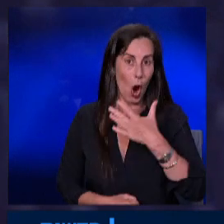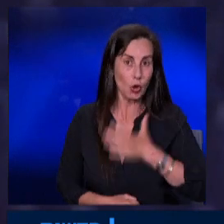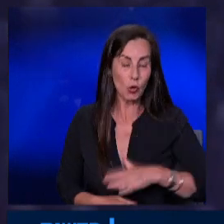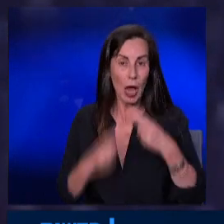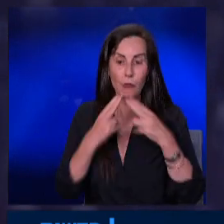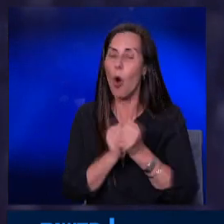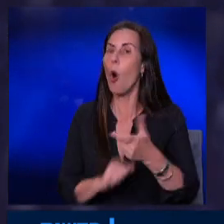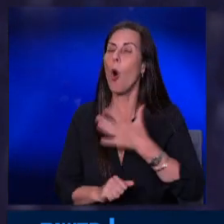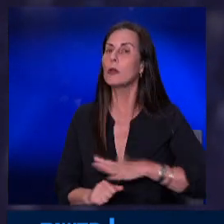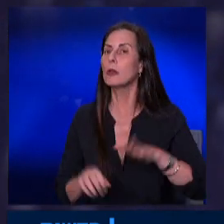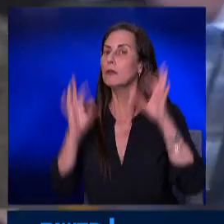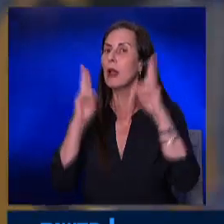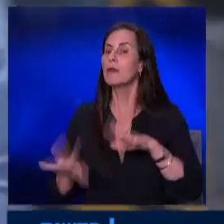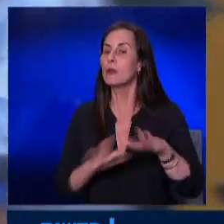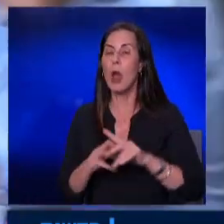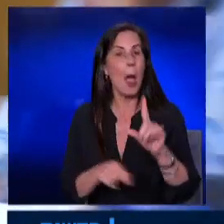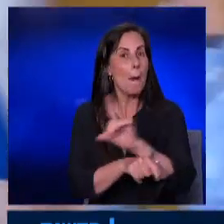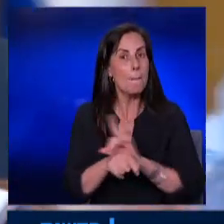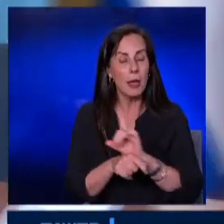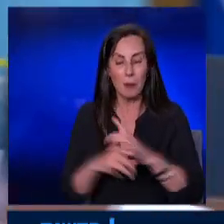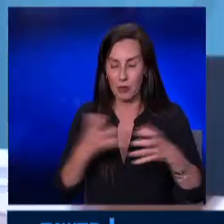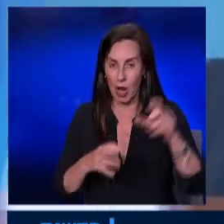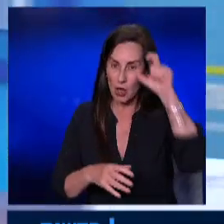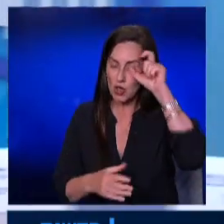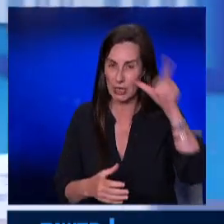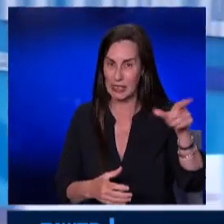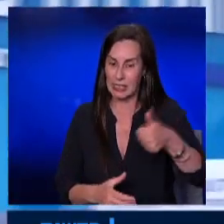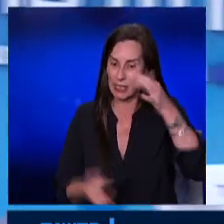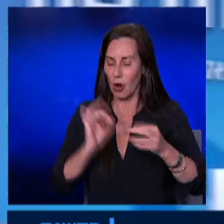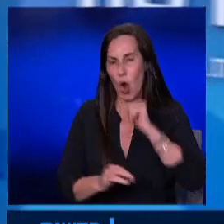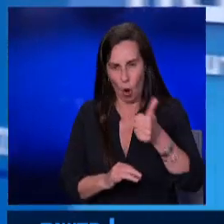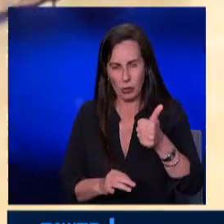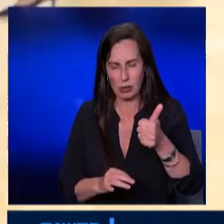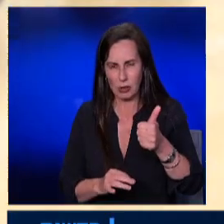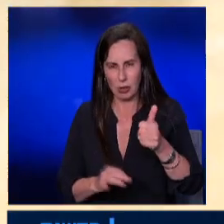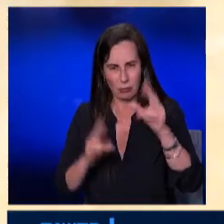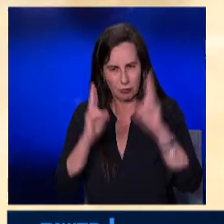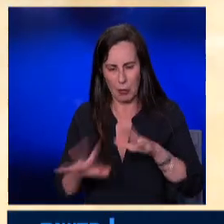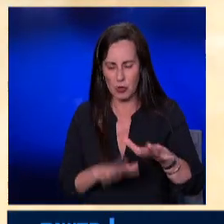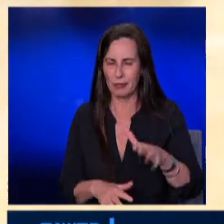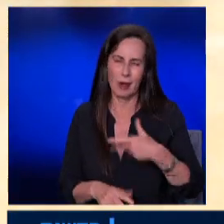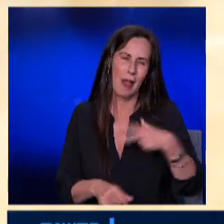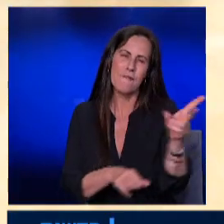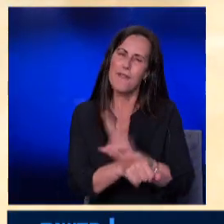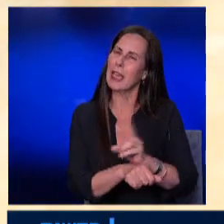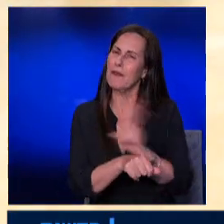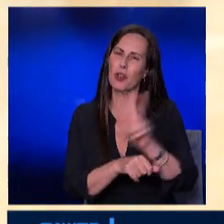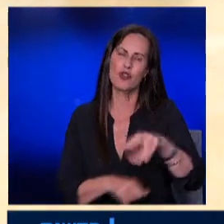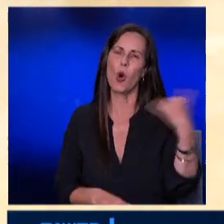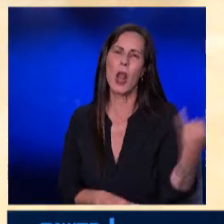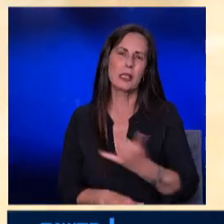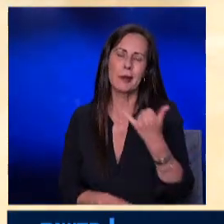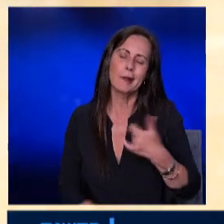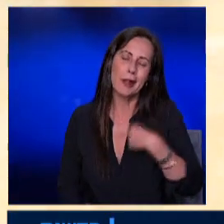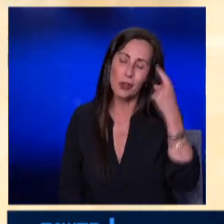או לפרק. בינתיים, בתקווה חדשה, מכחישים את הרצון לפרק. הפייקים האלה שעולים פעם אחר פעם, אני